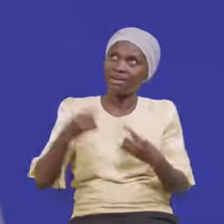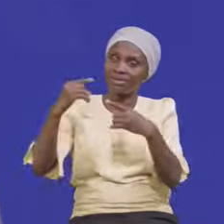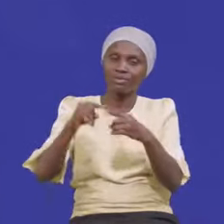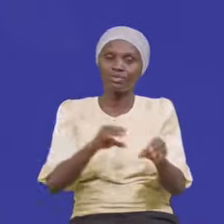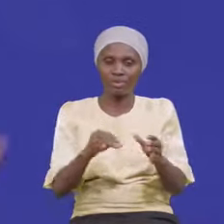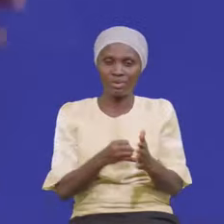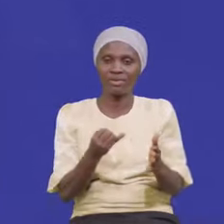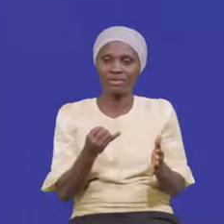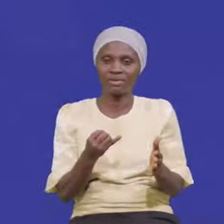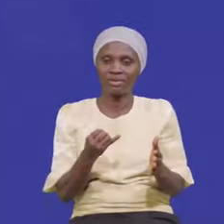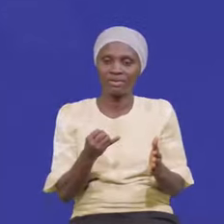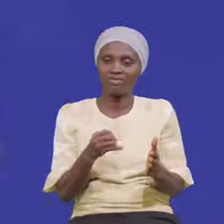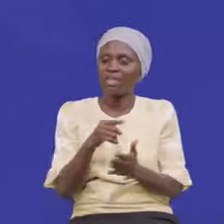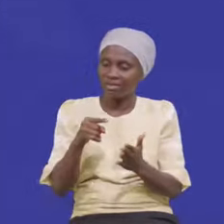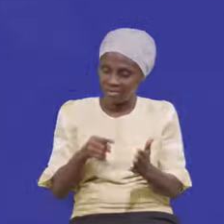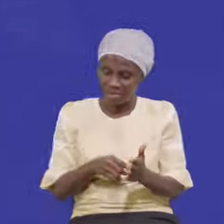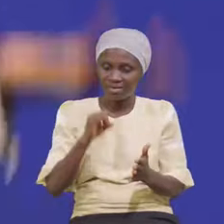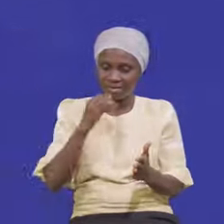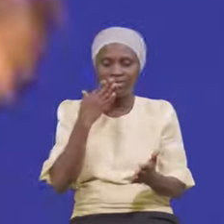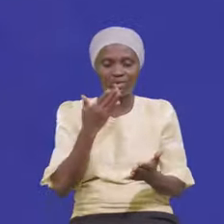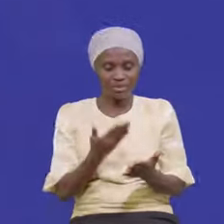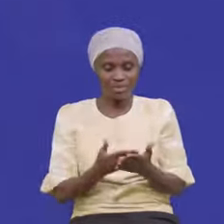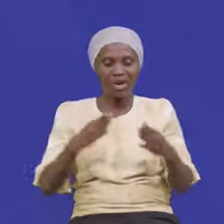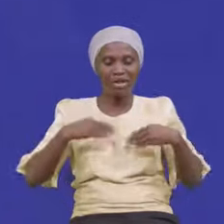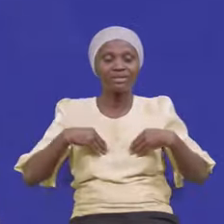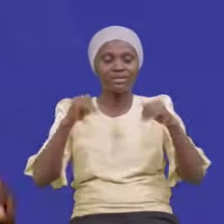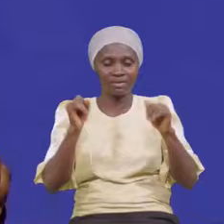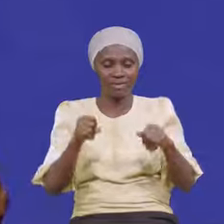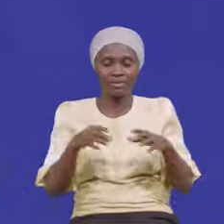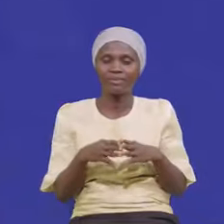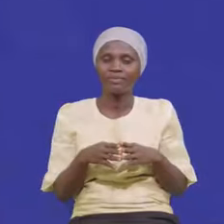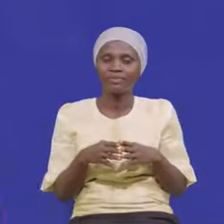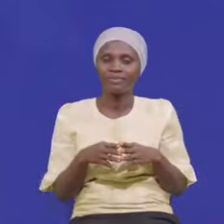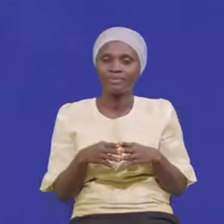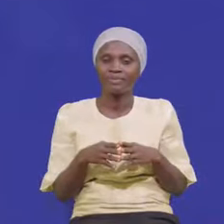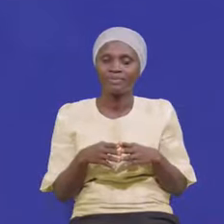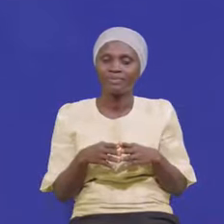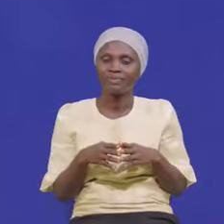విధంగా చేయడానికి వచ్చాడు, this is good and acceptable, ఇది మంచిదియు